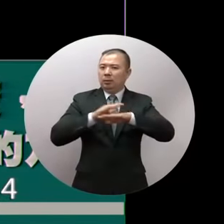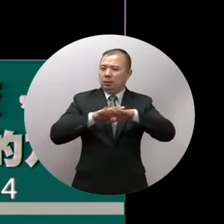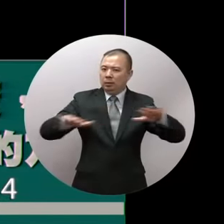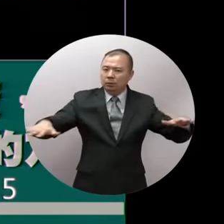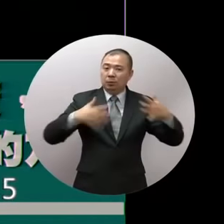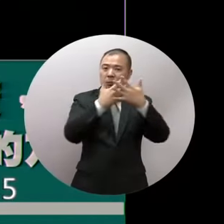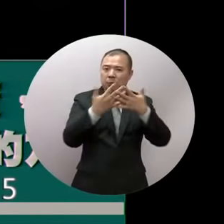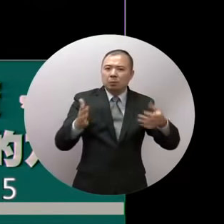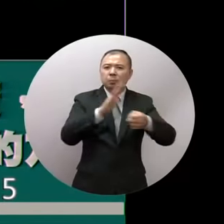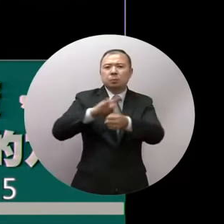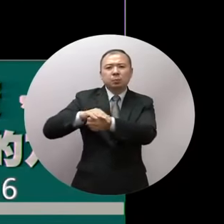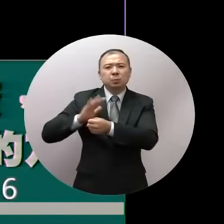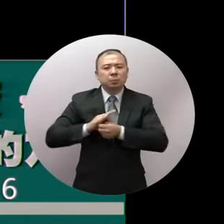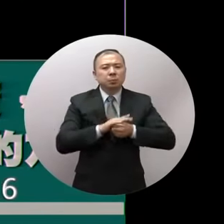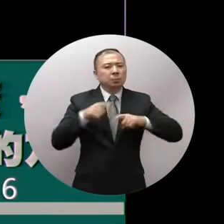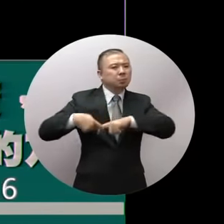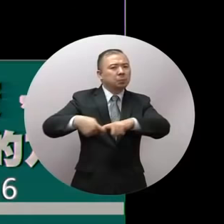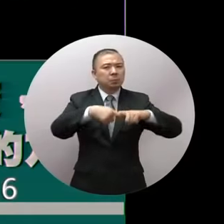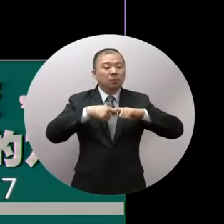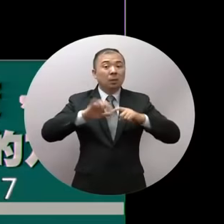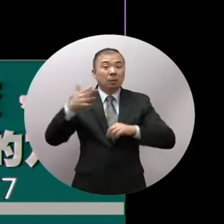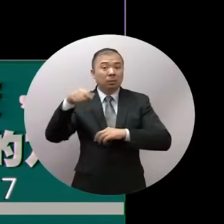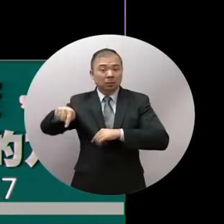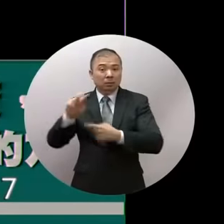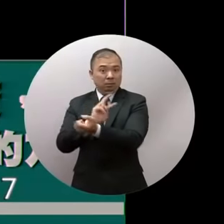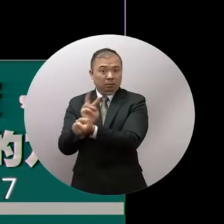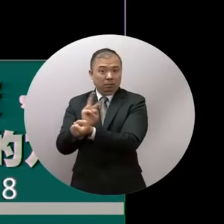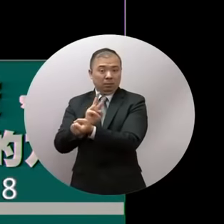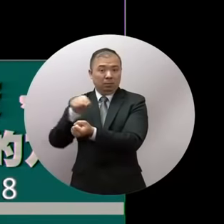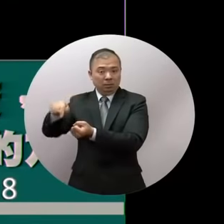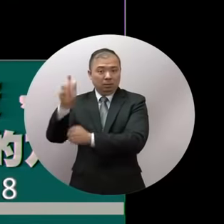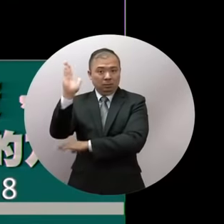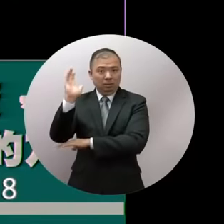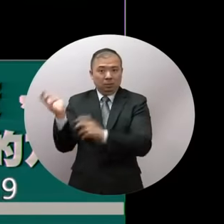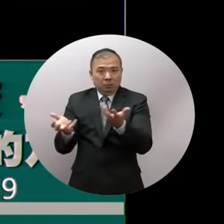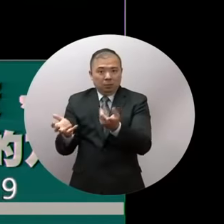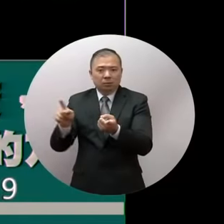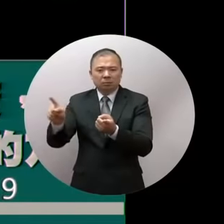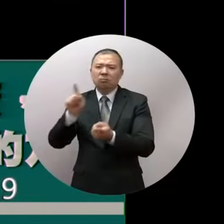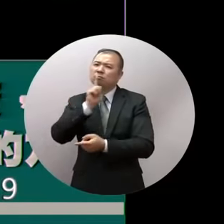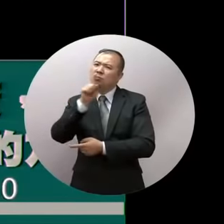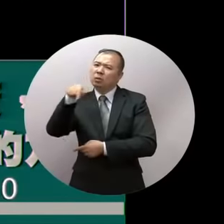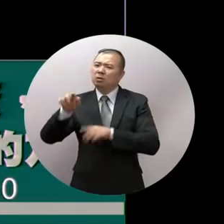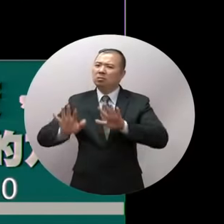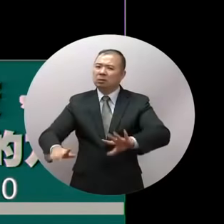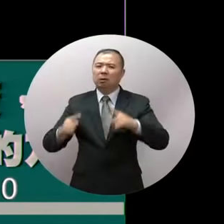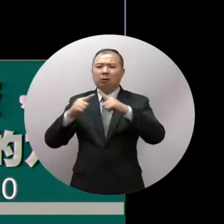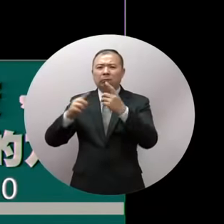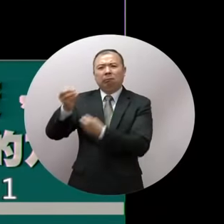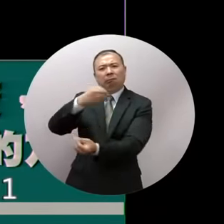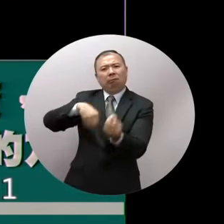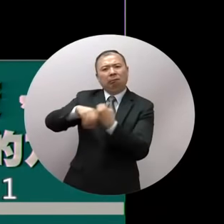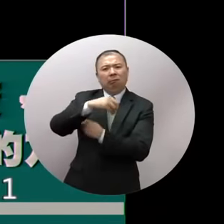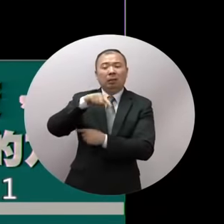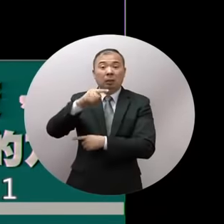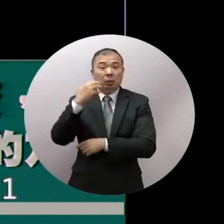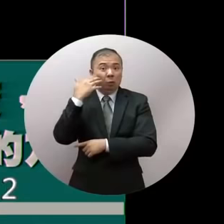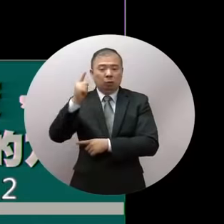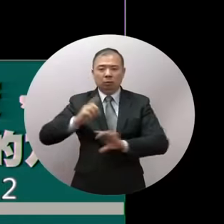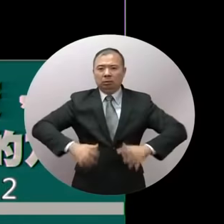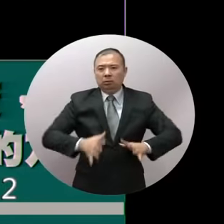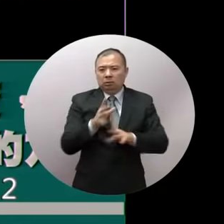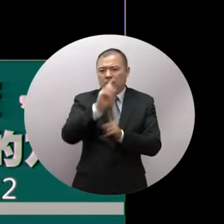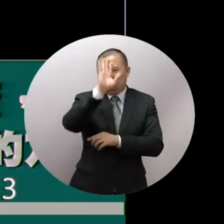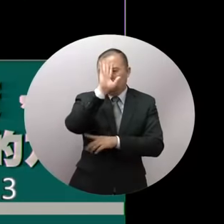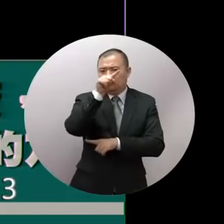政委啊，他说以既有的人力设施，绝对没有能力把所有的精神病患者哈都纳入社